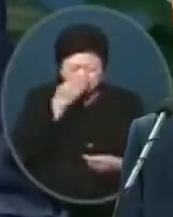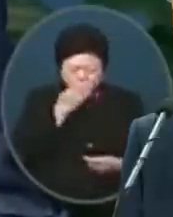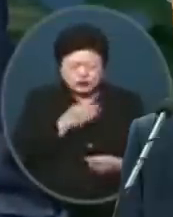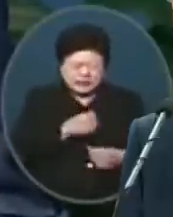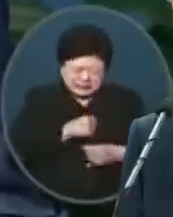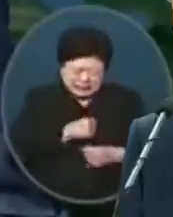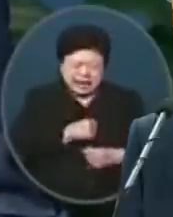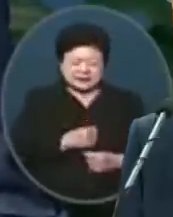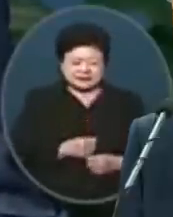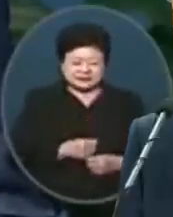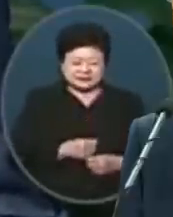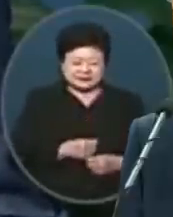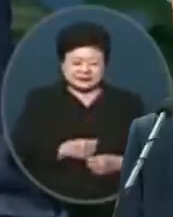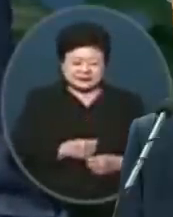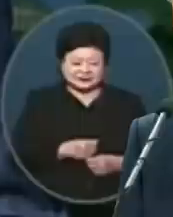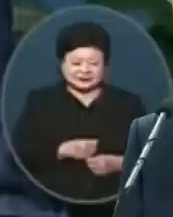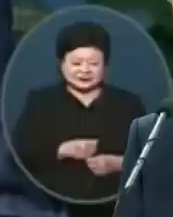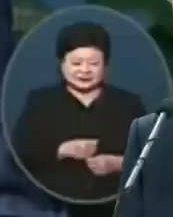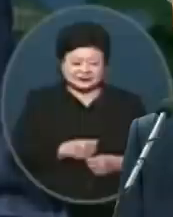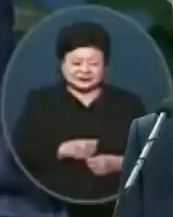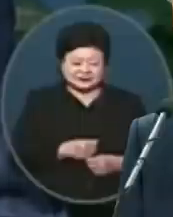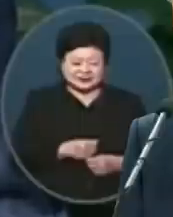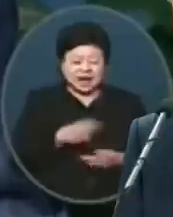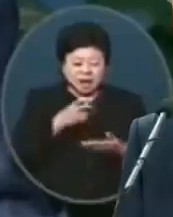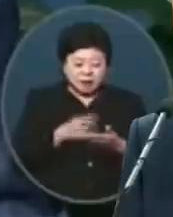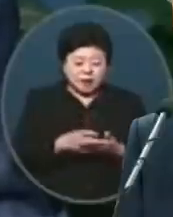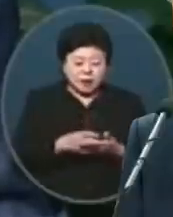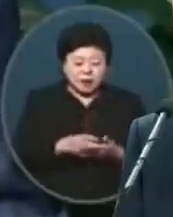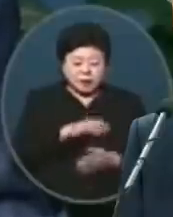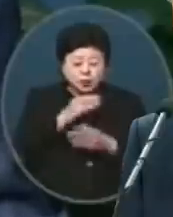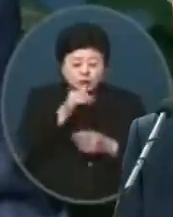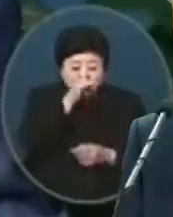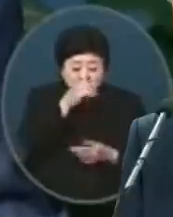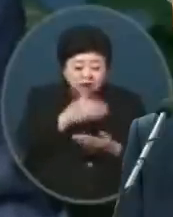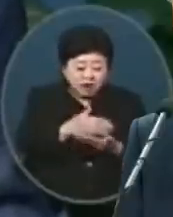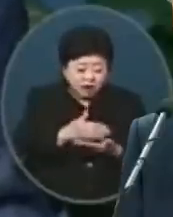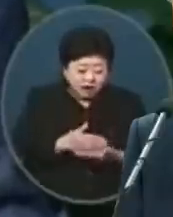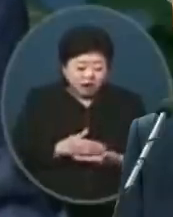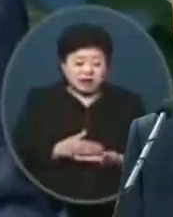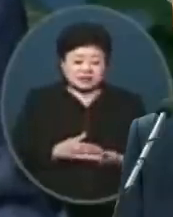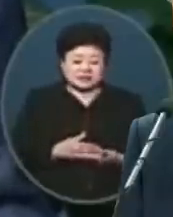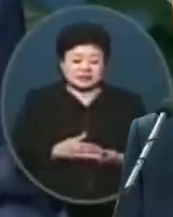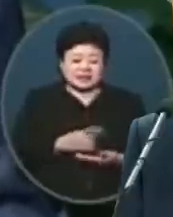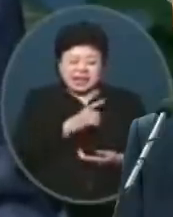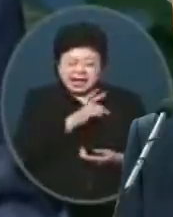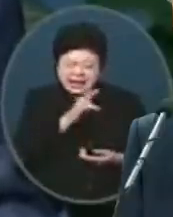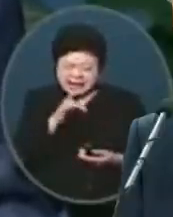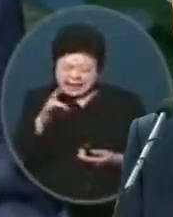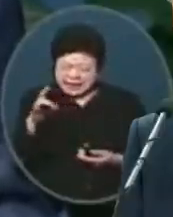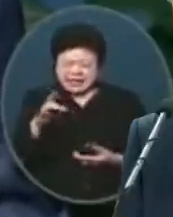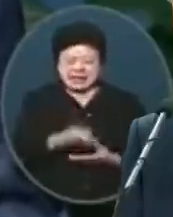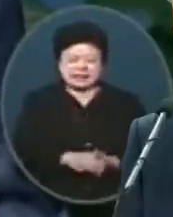지켜라. 그 법이 다 있지만 그 하나하나의